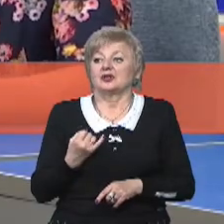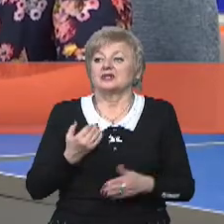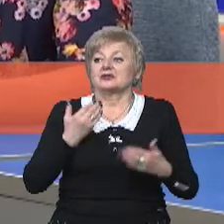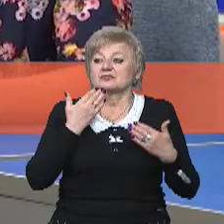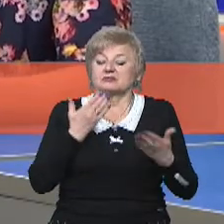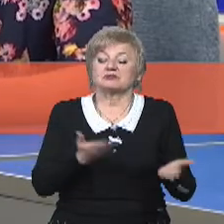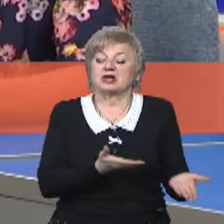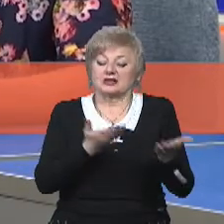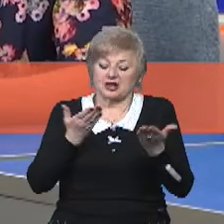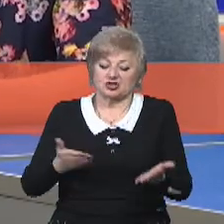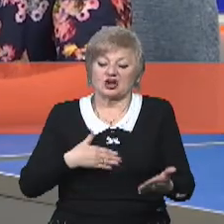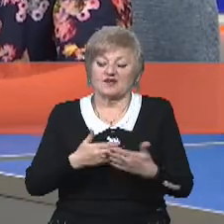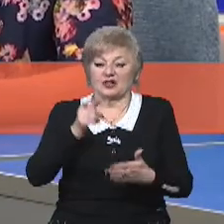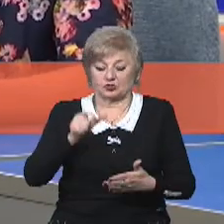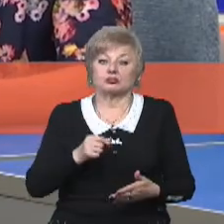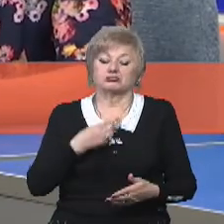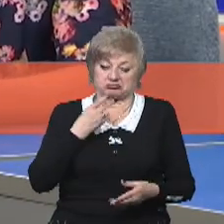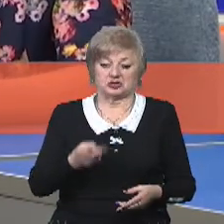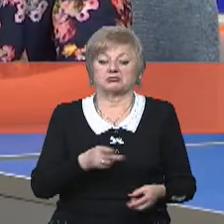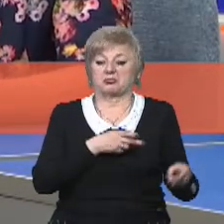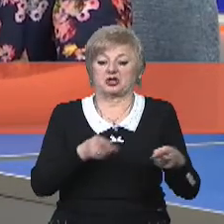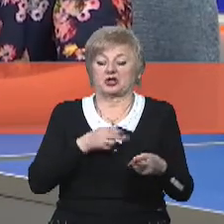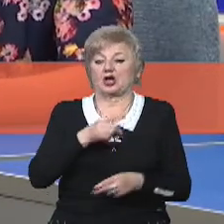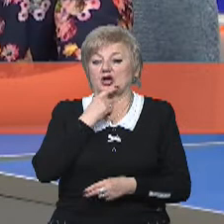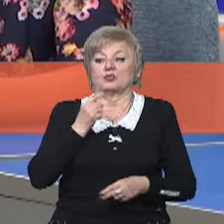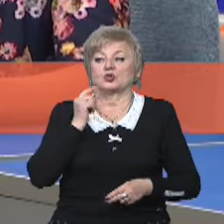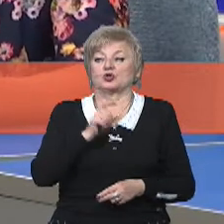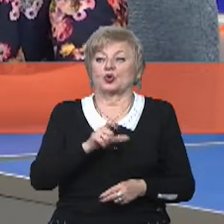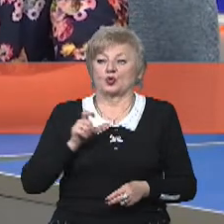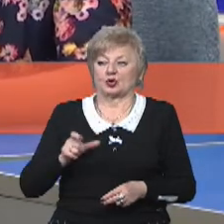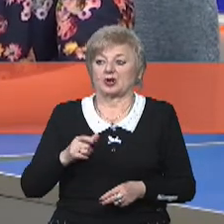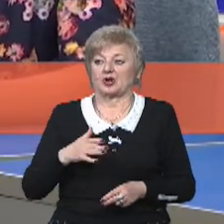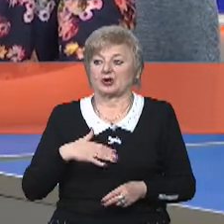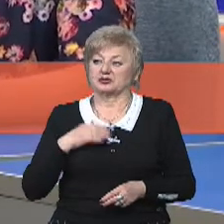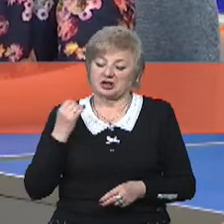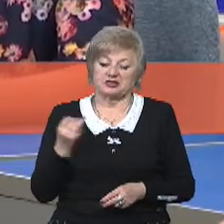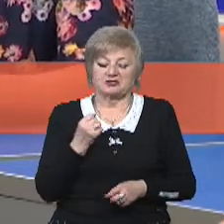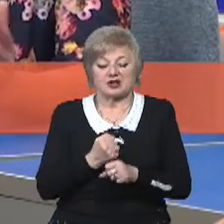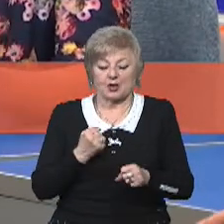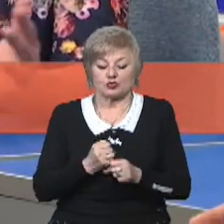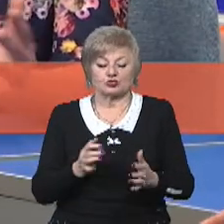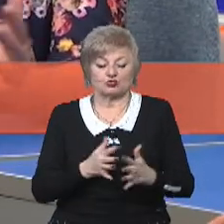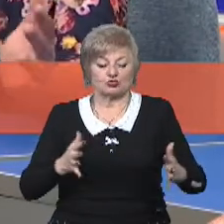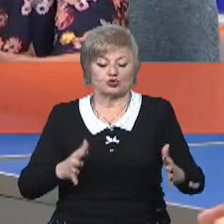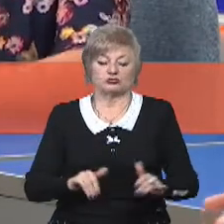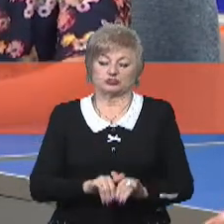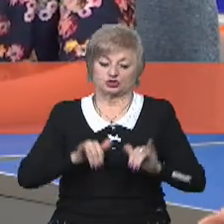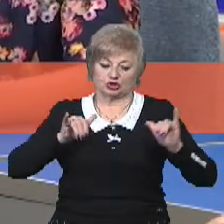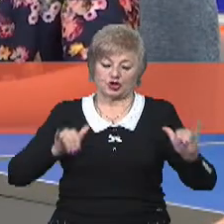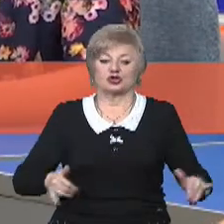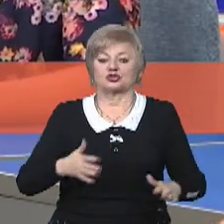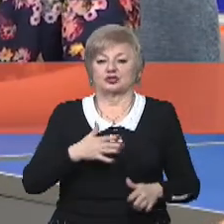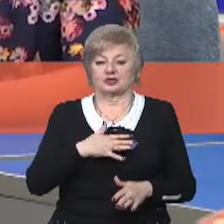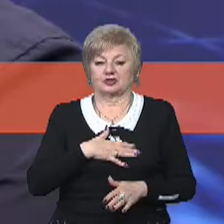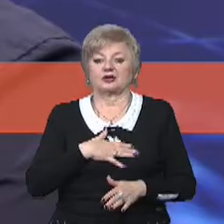волонтерів приїжджати до нас, і до нас приїжджало дуже багато людей, і це нас дуже мотивувало працювати більше, тому що це розширює дуже наші, межі